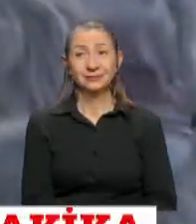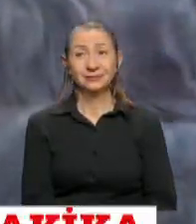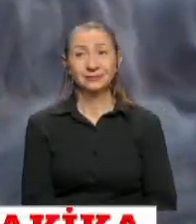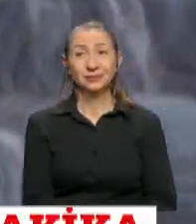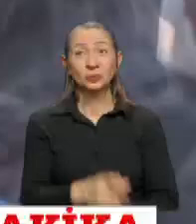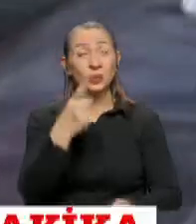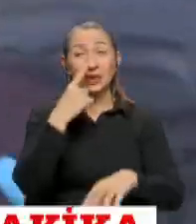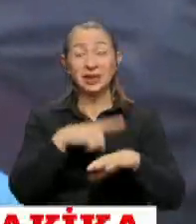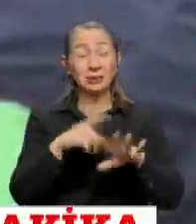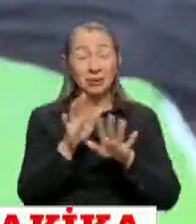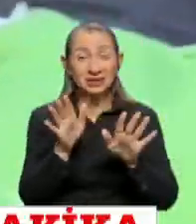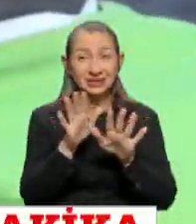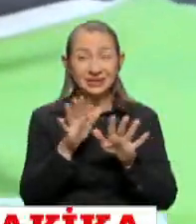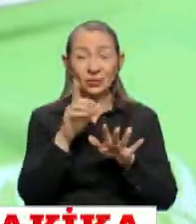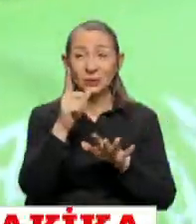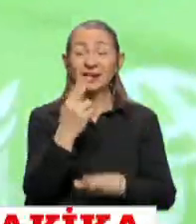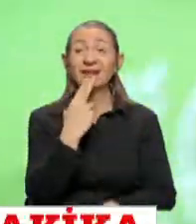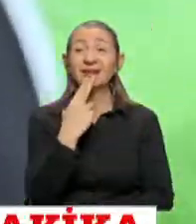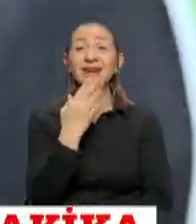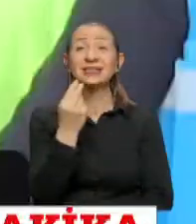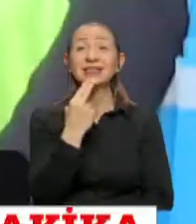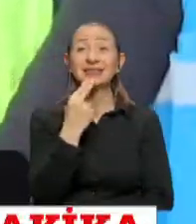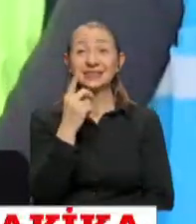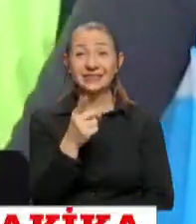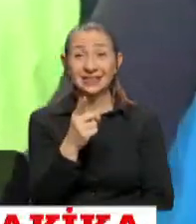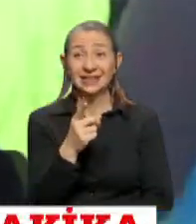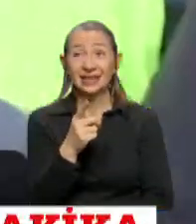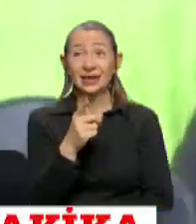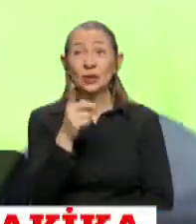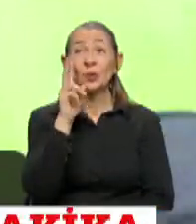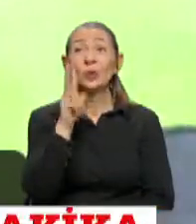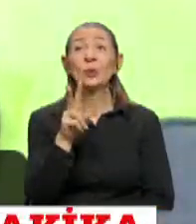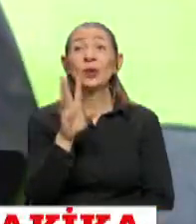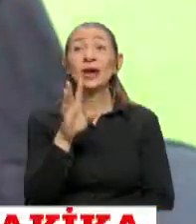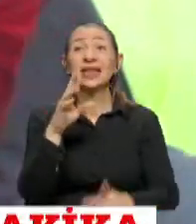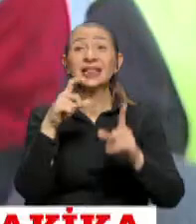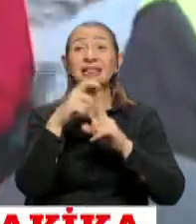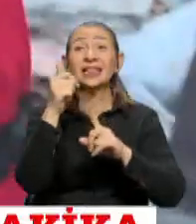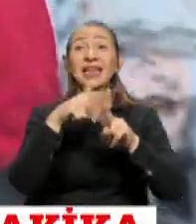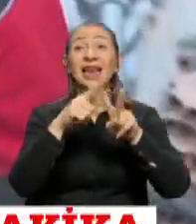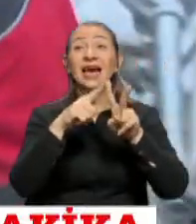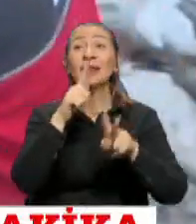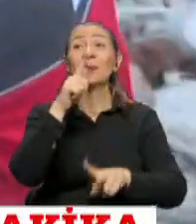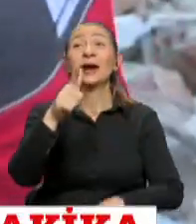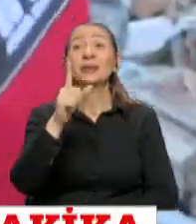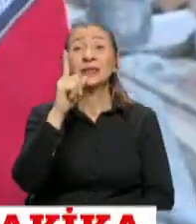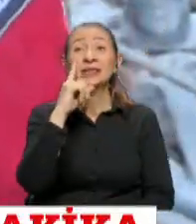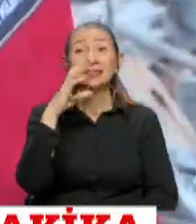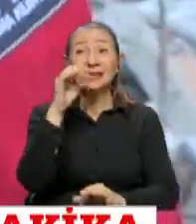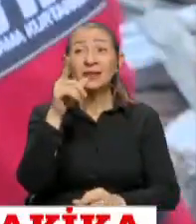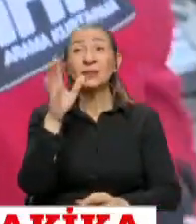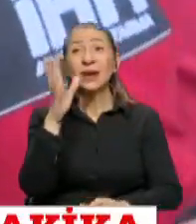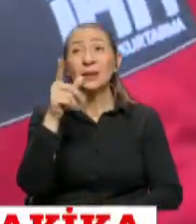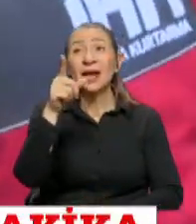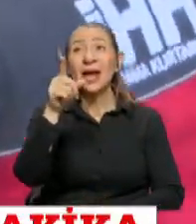Bu inanılmaz. O da bir kadın, genç bir kadın. O görünmüyor. Ha, Dilan diye seslendi birisi.